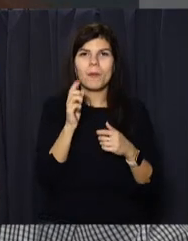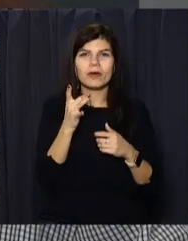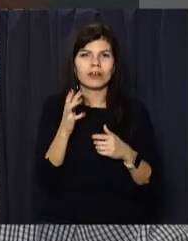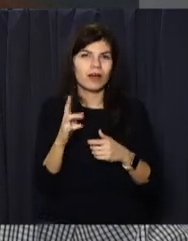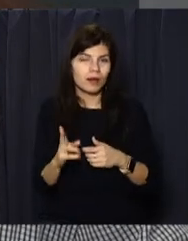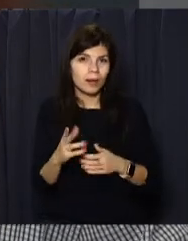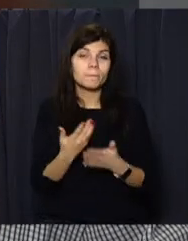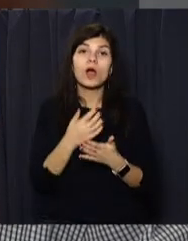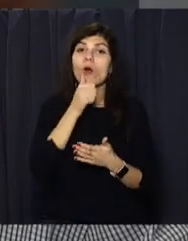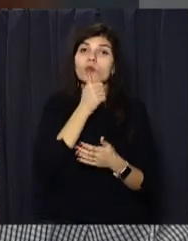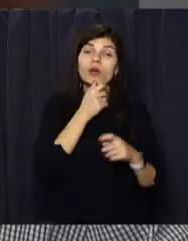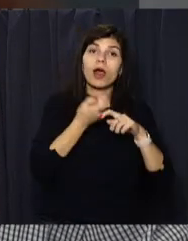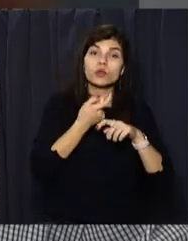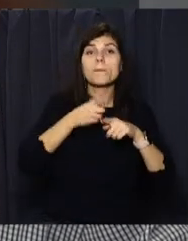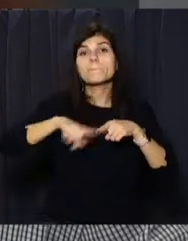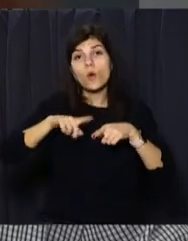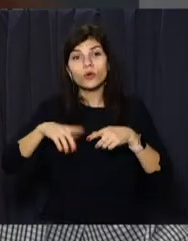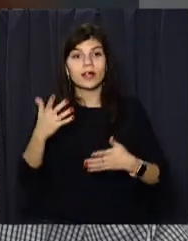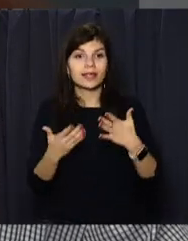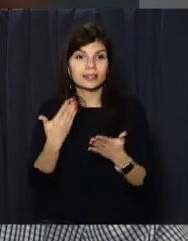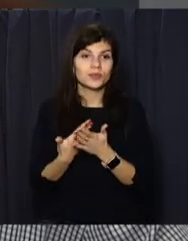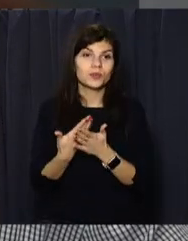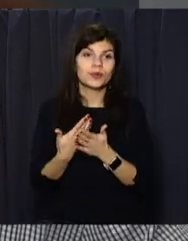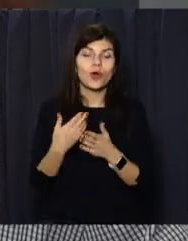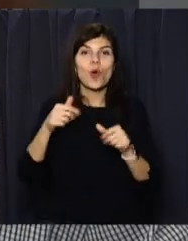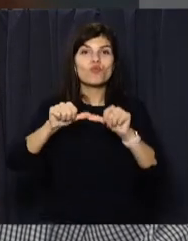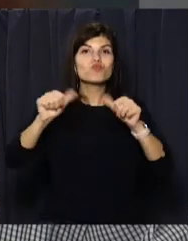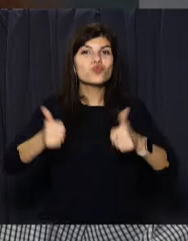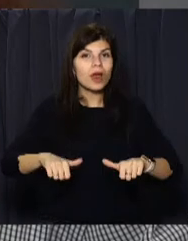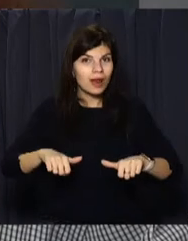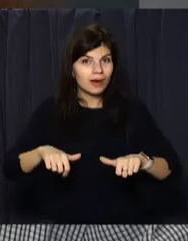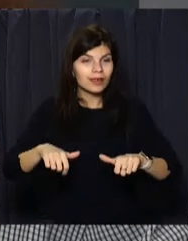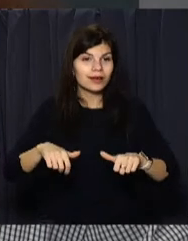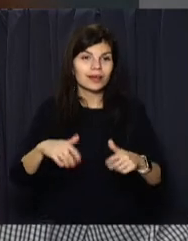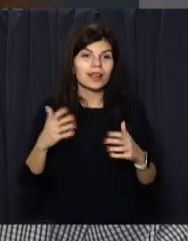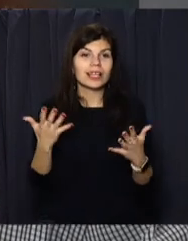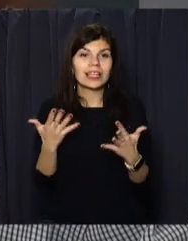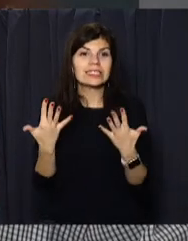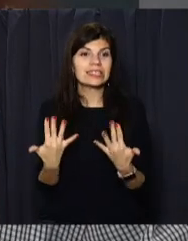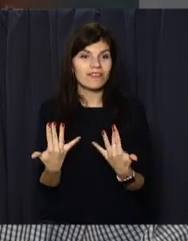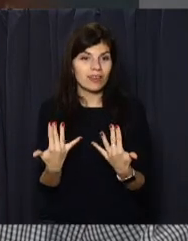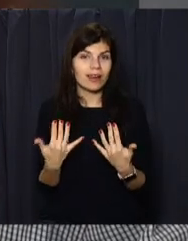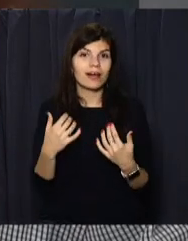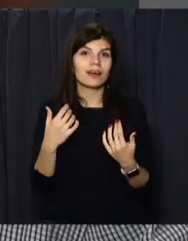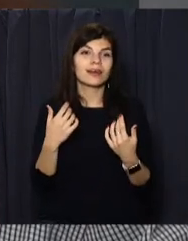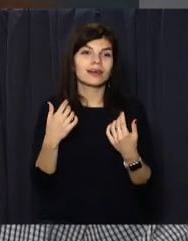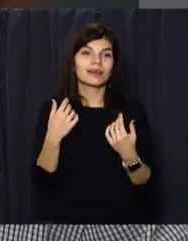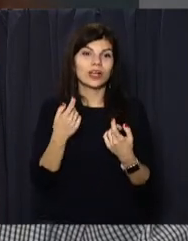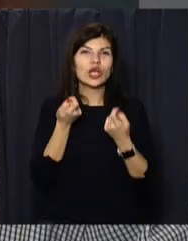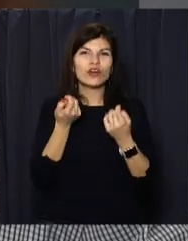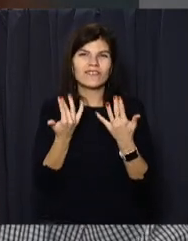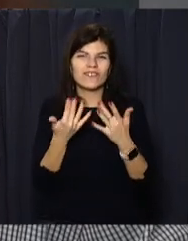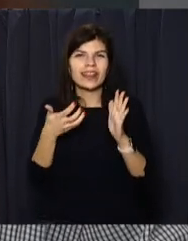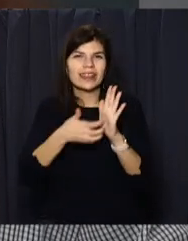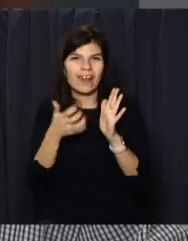горошок, картопля, морква, якщо ми говоримо там далі про буряк, які зварені альденте, трошечки недоварені,